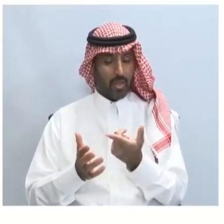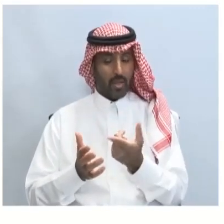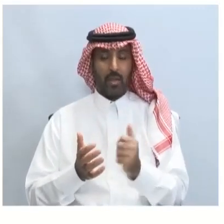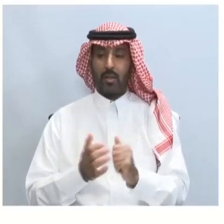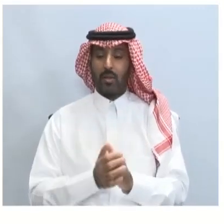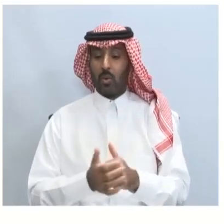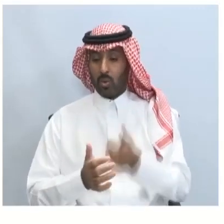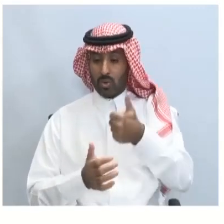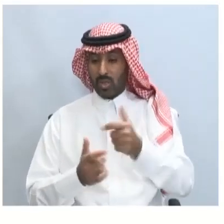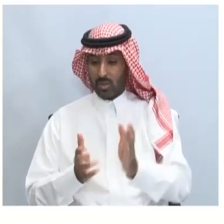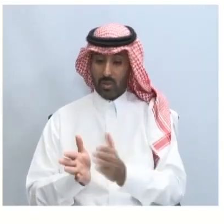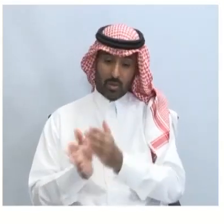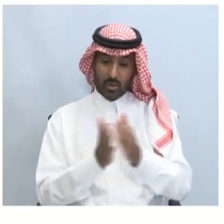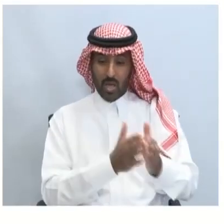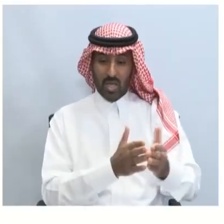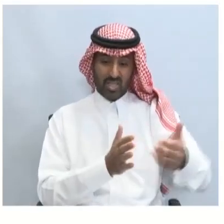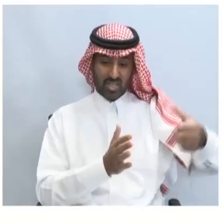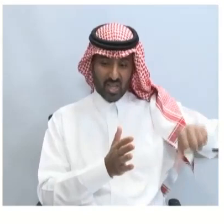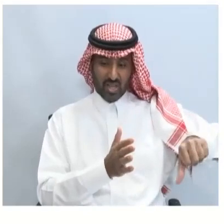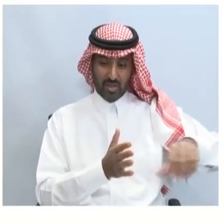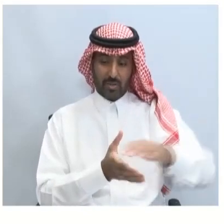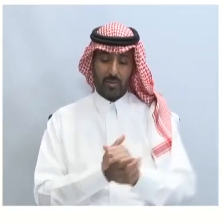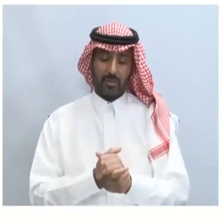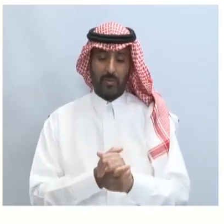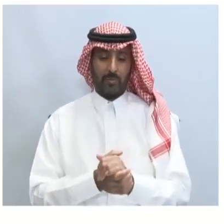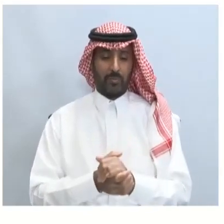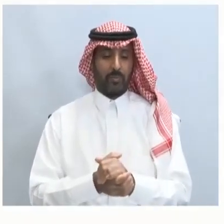احسنتم هذا جيد وهذا سيء